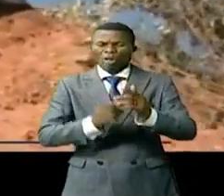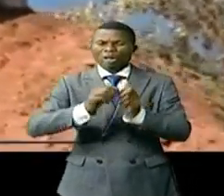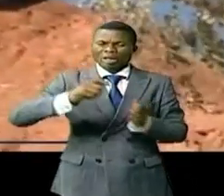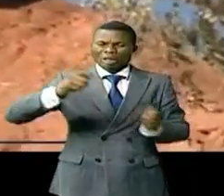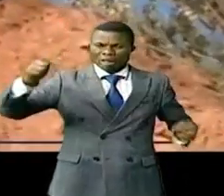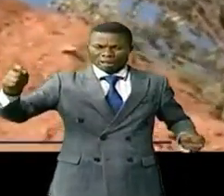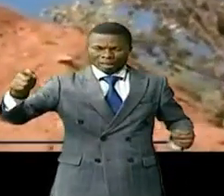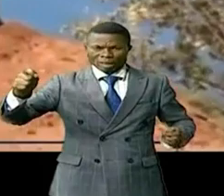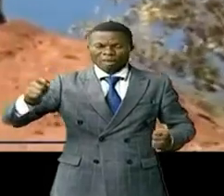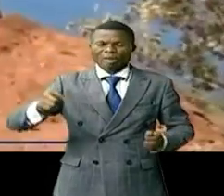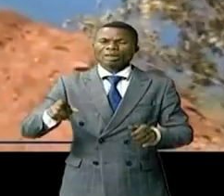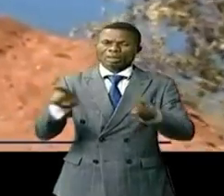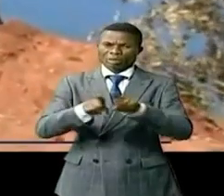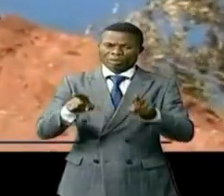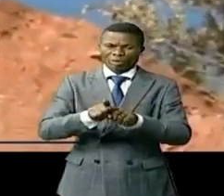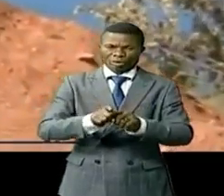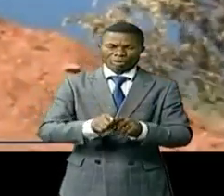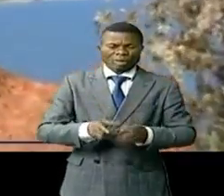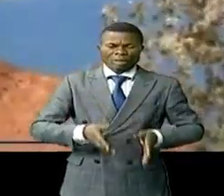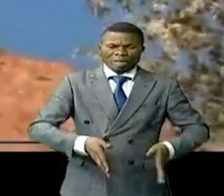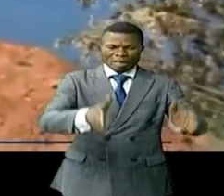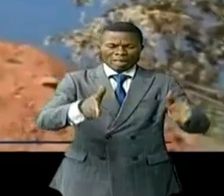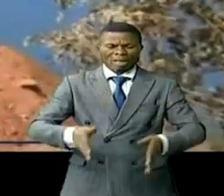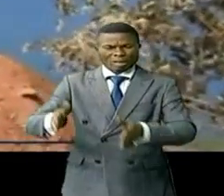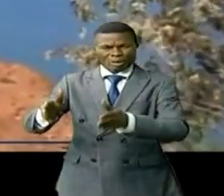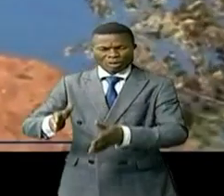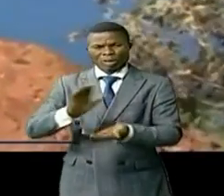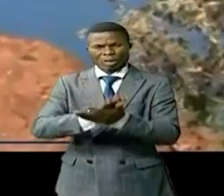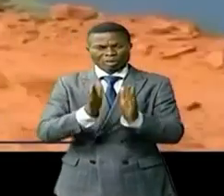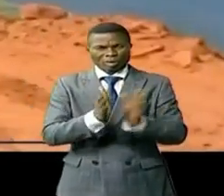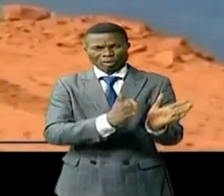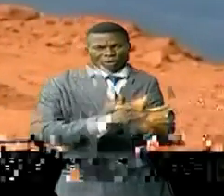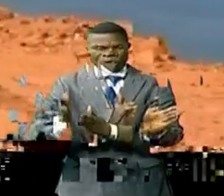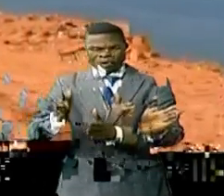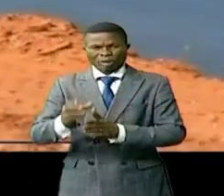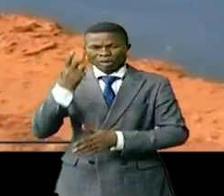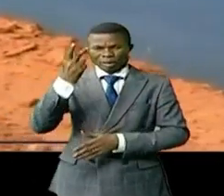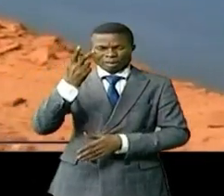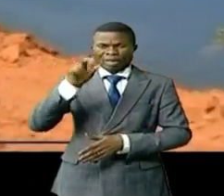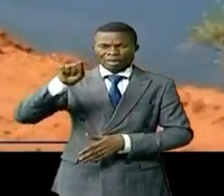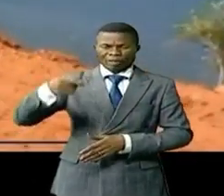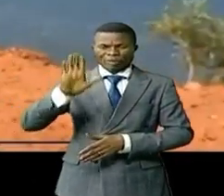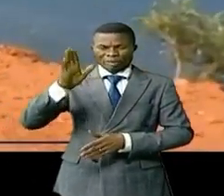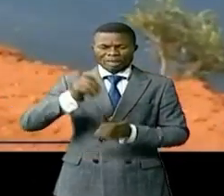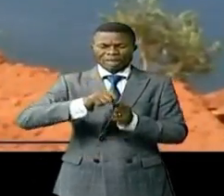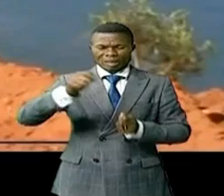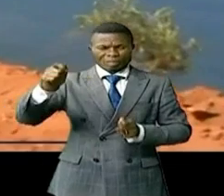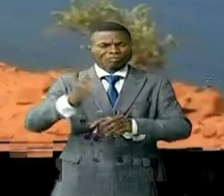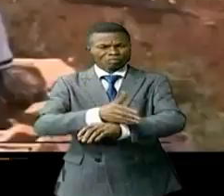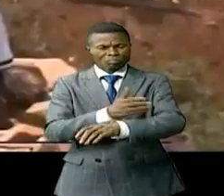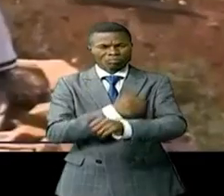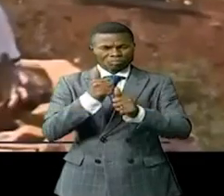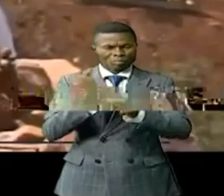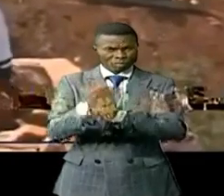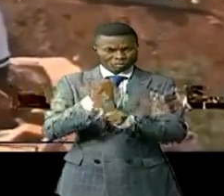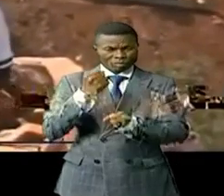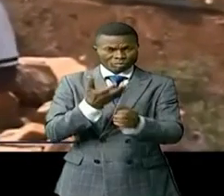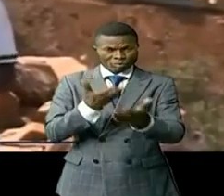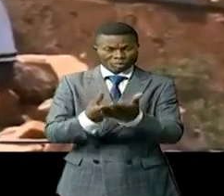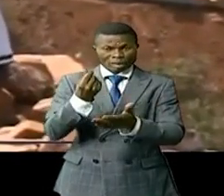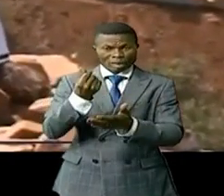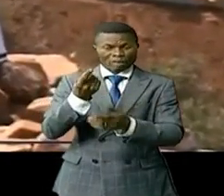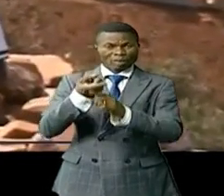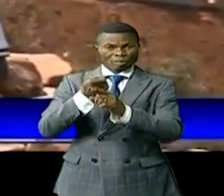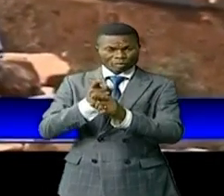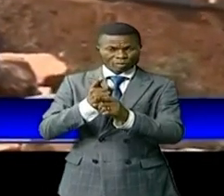et transversales du nouveau tracé de la route sur 2,5 km évoluent normalement. Ces travaux sont financés